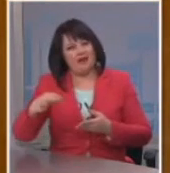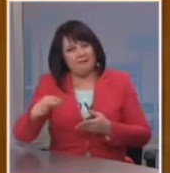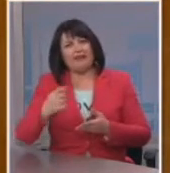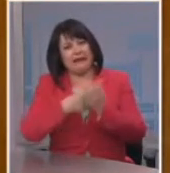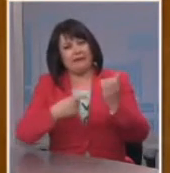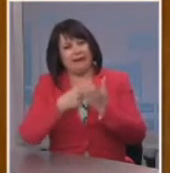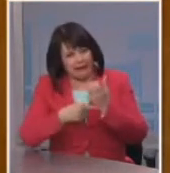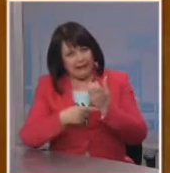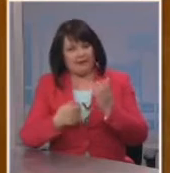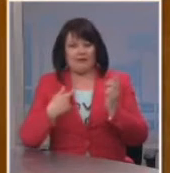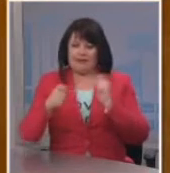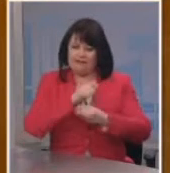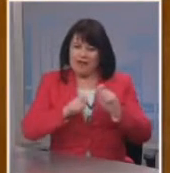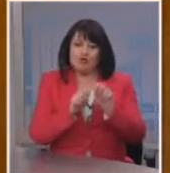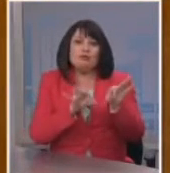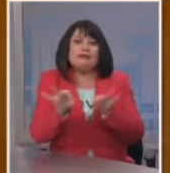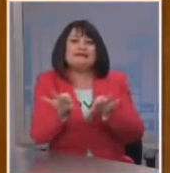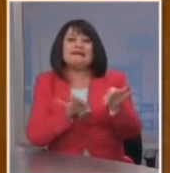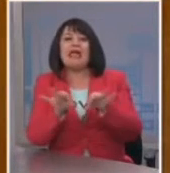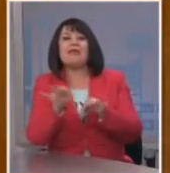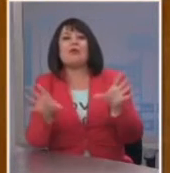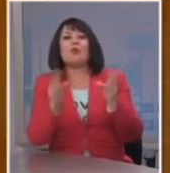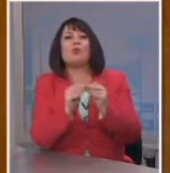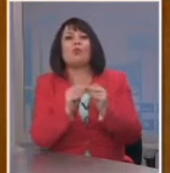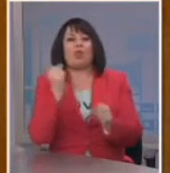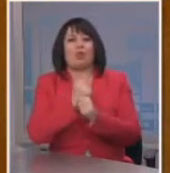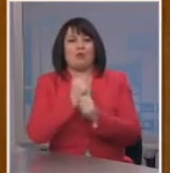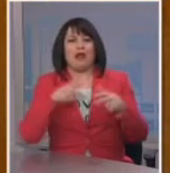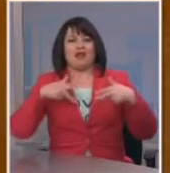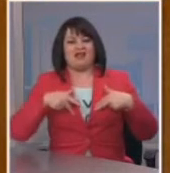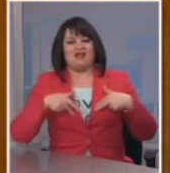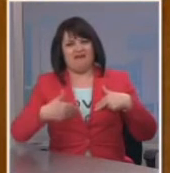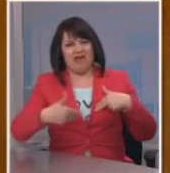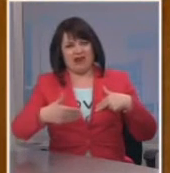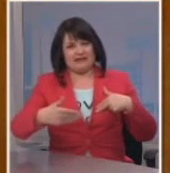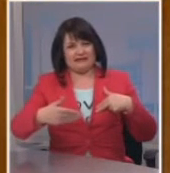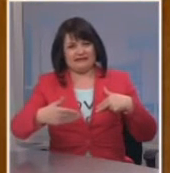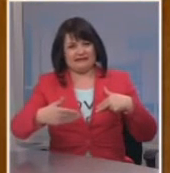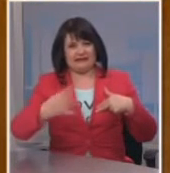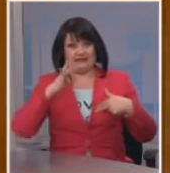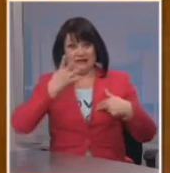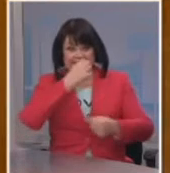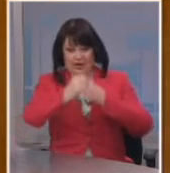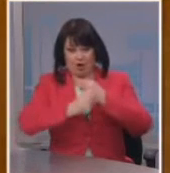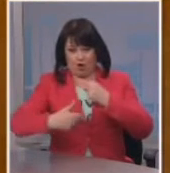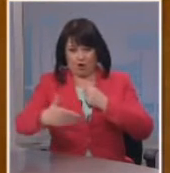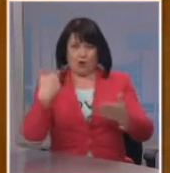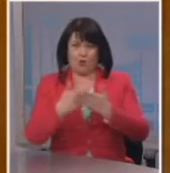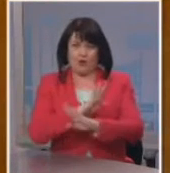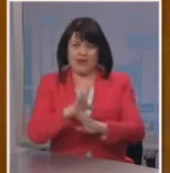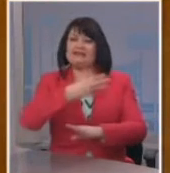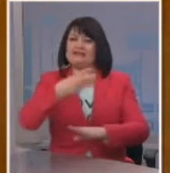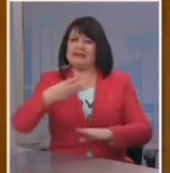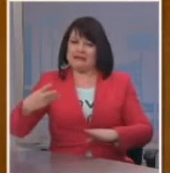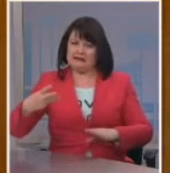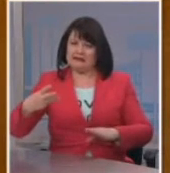να χαράξει το σχεδιασμό του κυβερνητικού έργου για την ολοκλήρωση της τετραετίας. Ο ΣΥΡΙΖΑ παραμένει